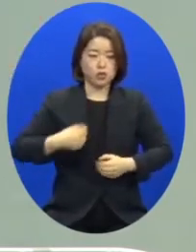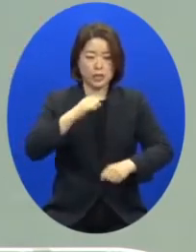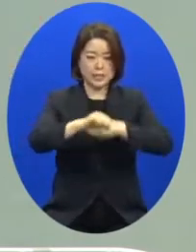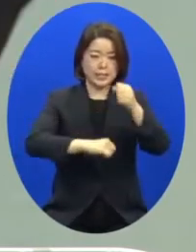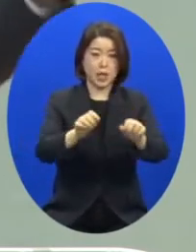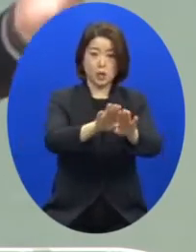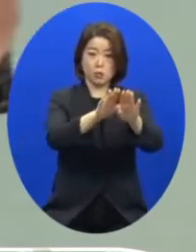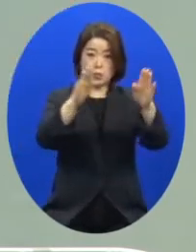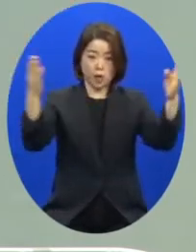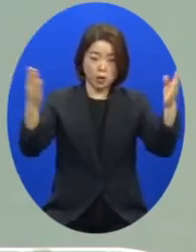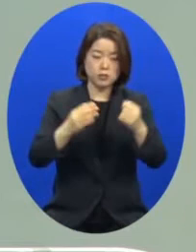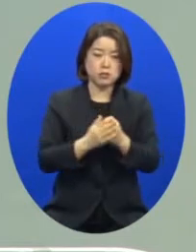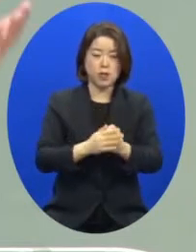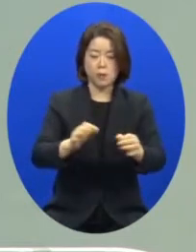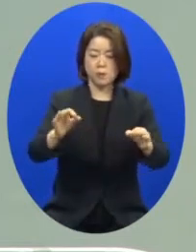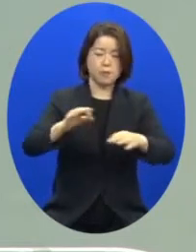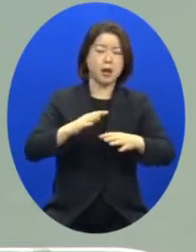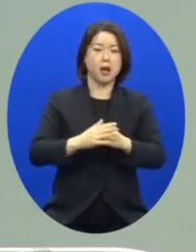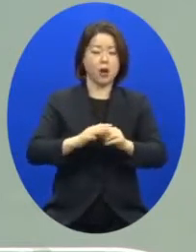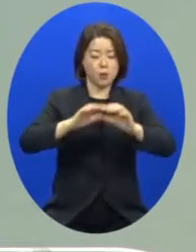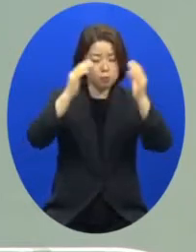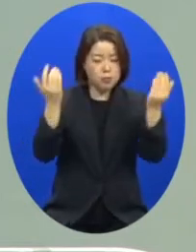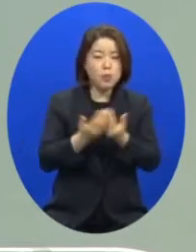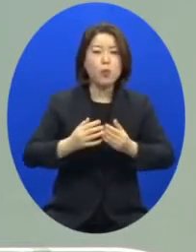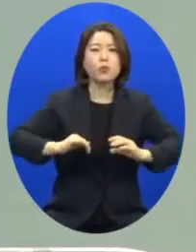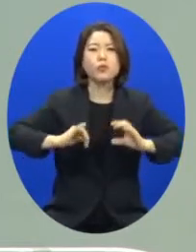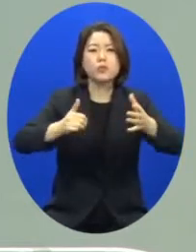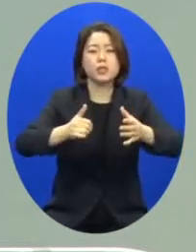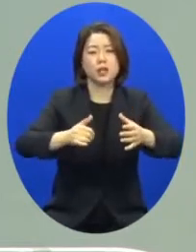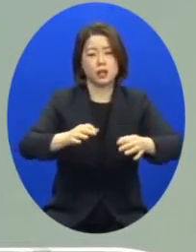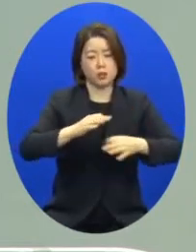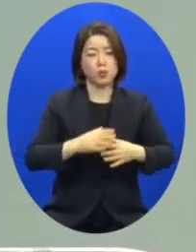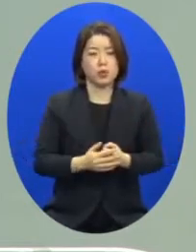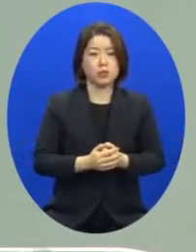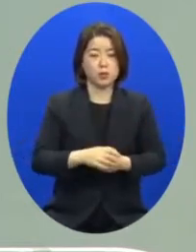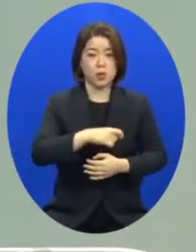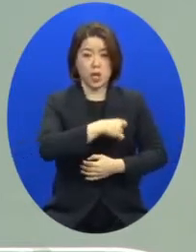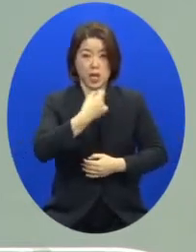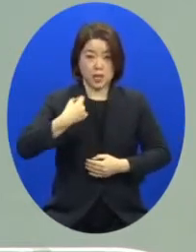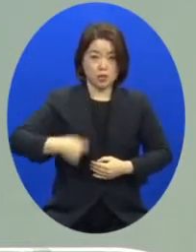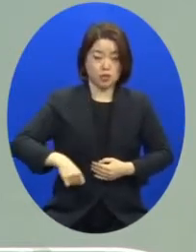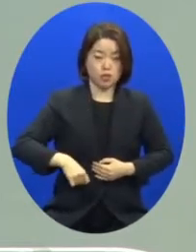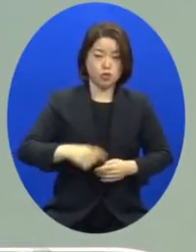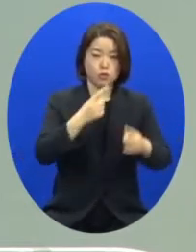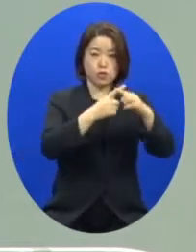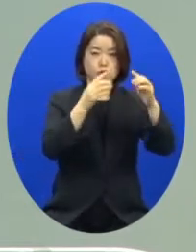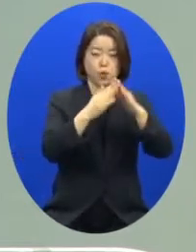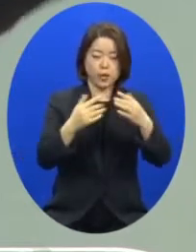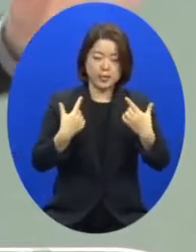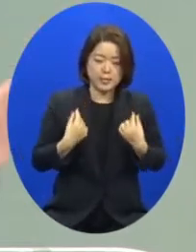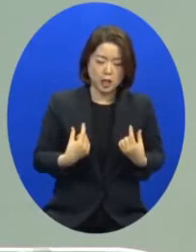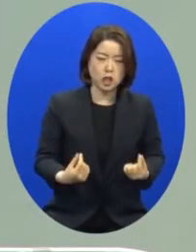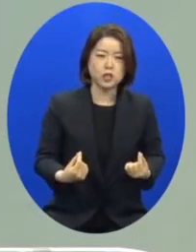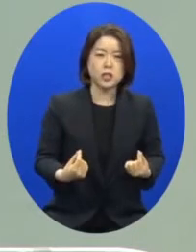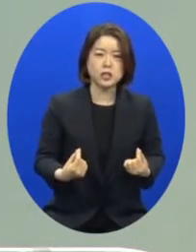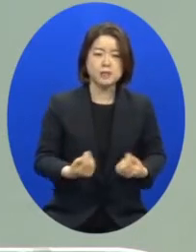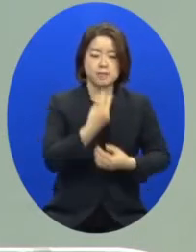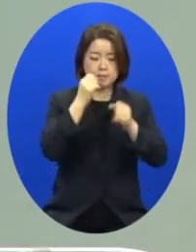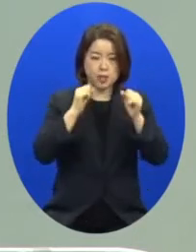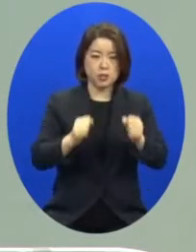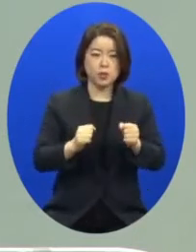깜짝 놀랐어요 전세계가 놀랐어요 중국 교회는 여전히 살아 있었고 오히려 더 부웅 하고